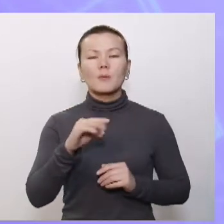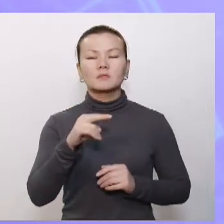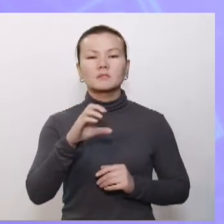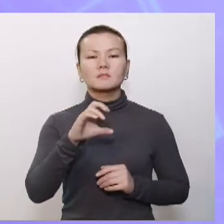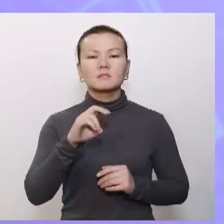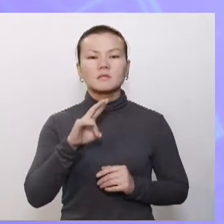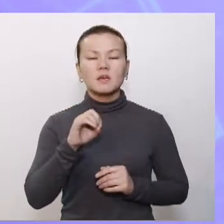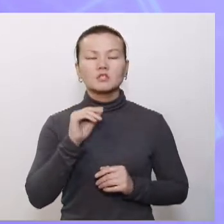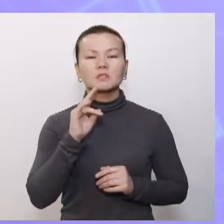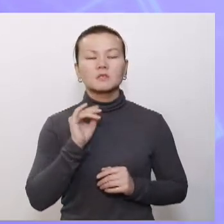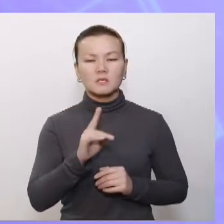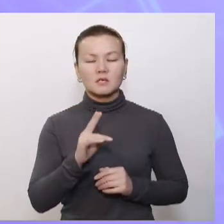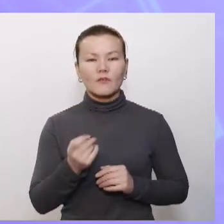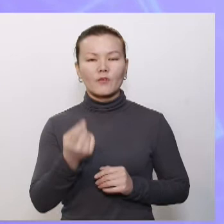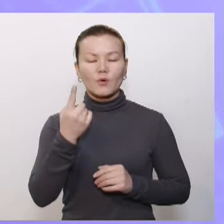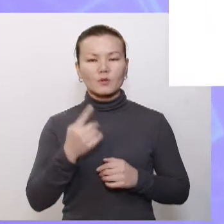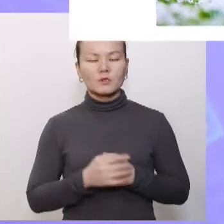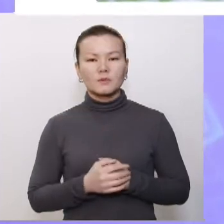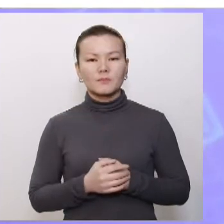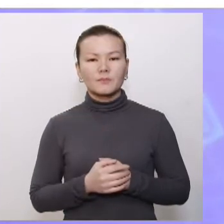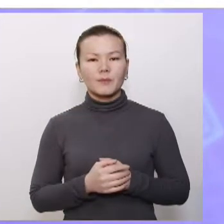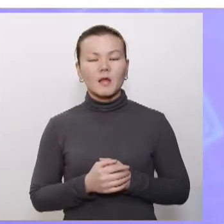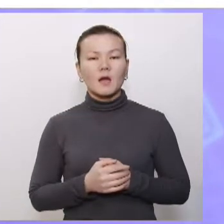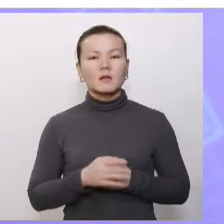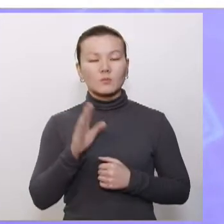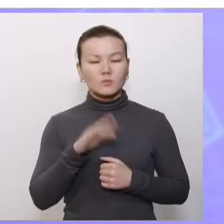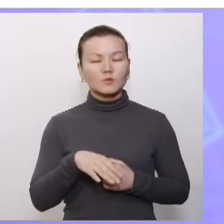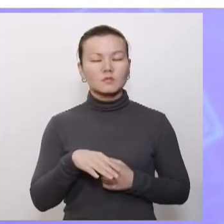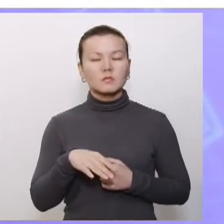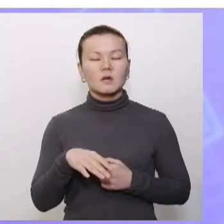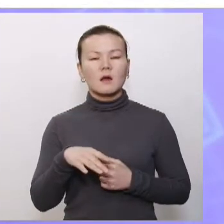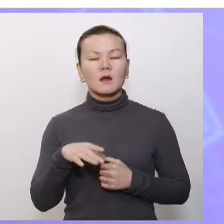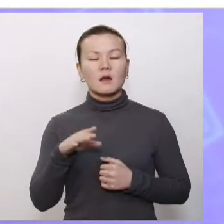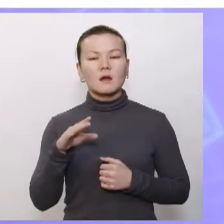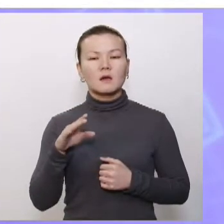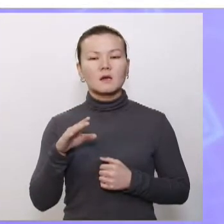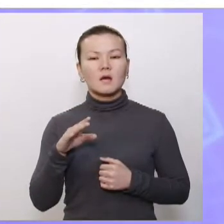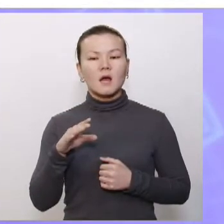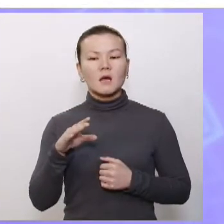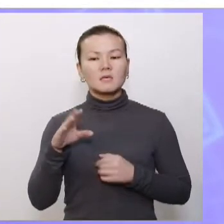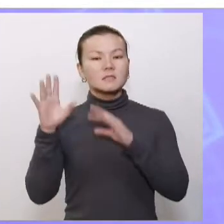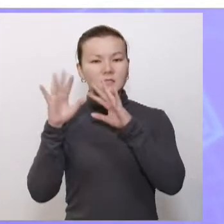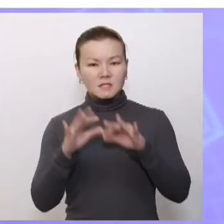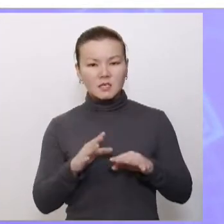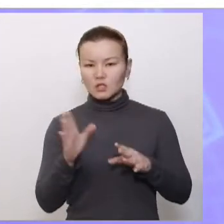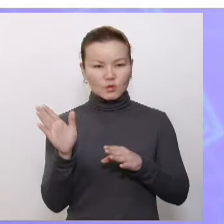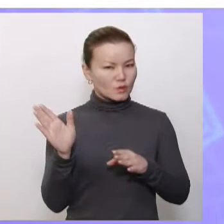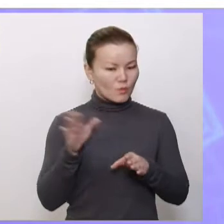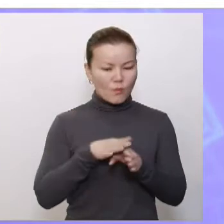Көрдүңөрбү, балдар? Кар жакшы кете элек болсо да, байчечекей гүлдөп чыгат.